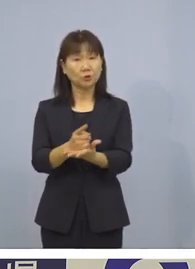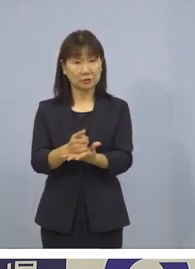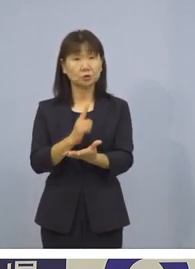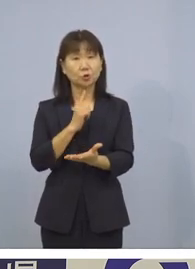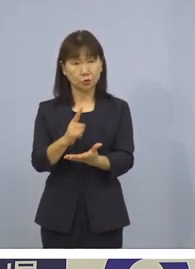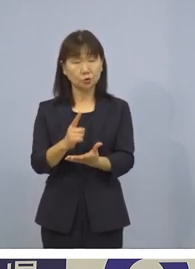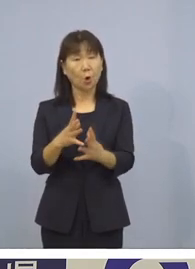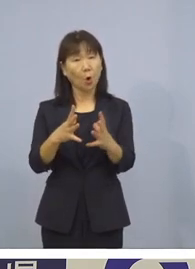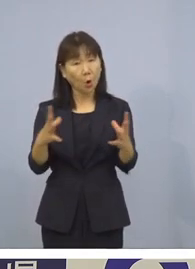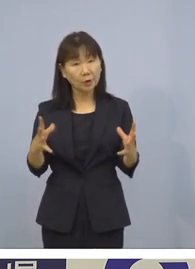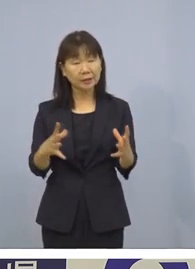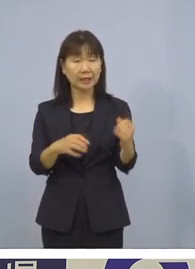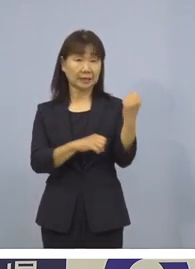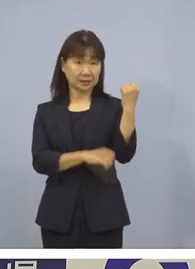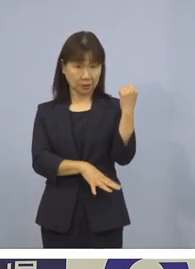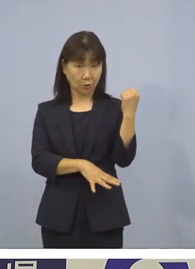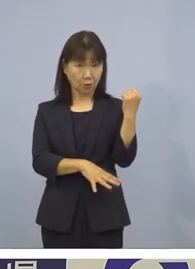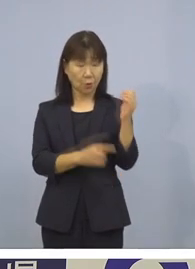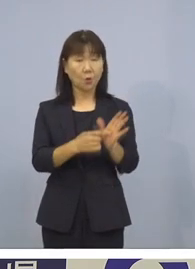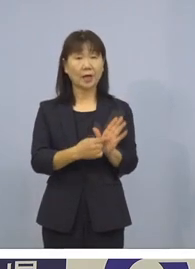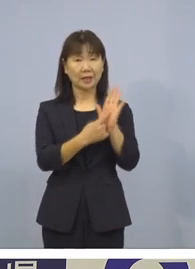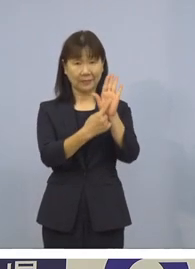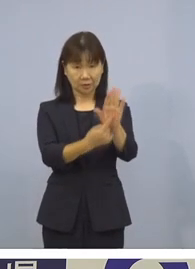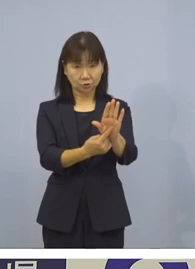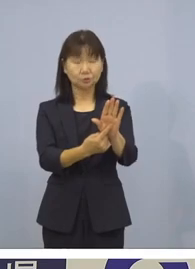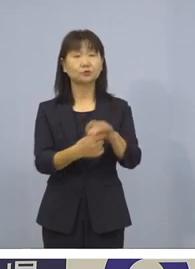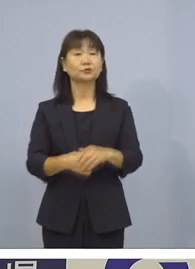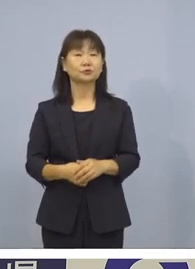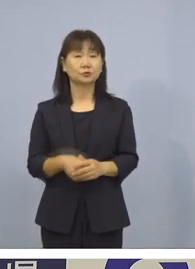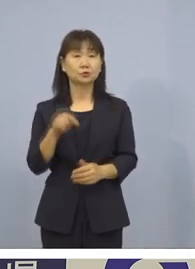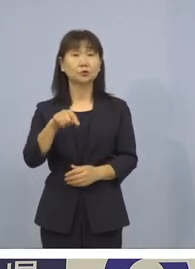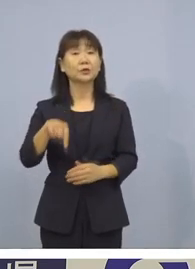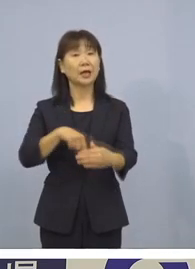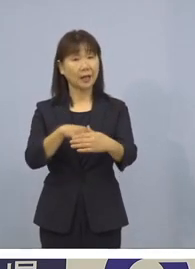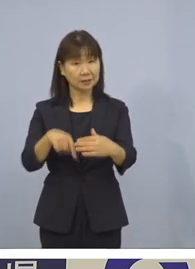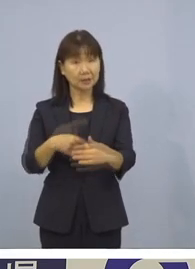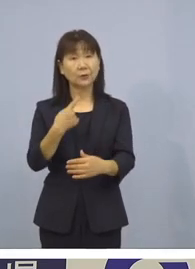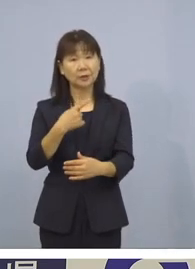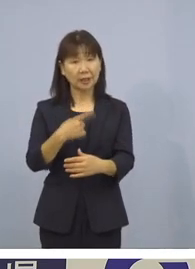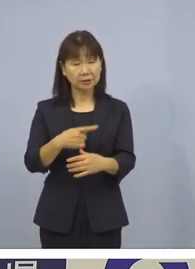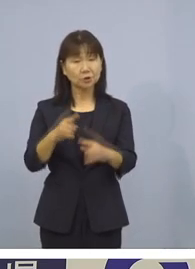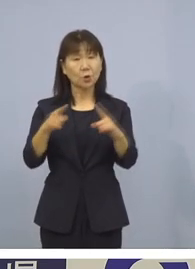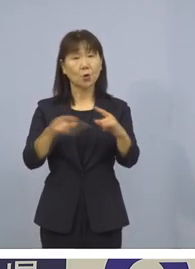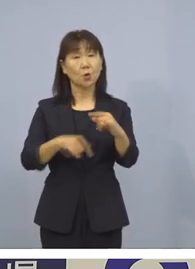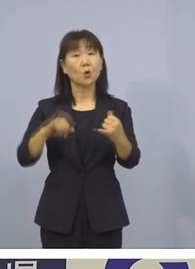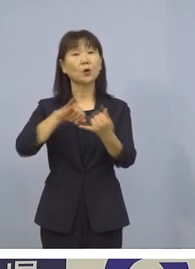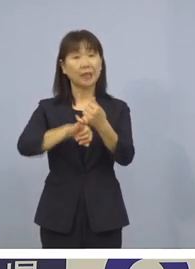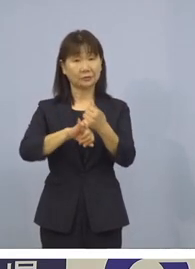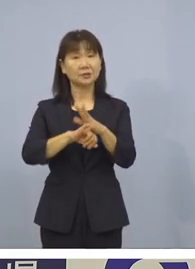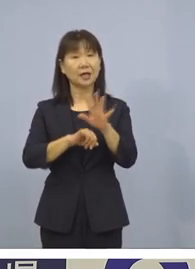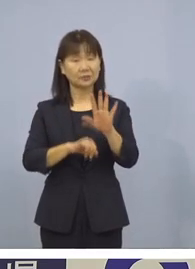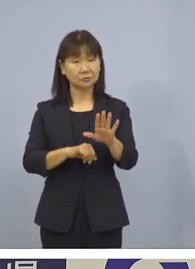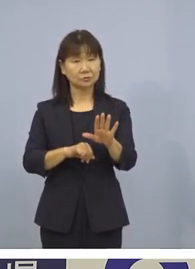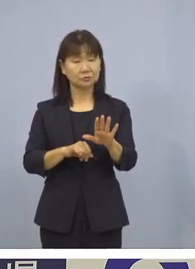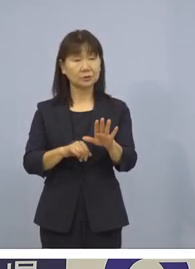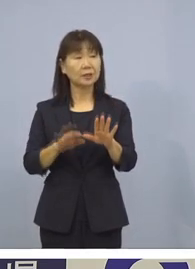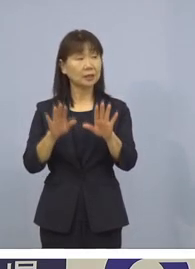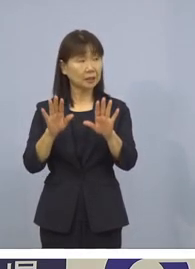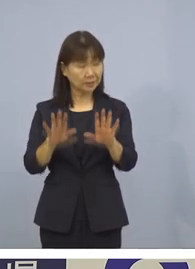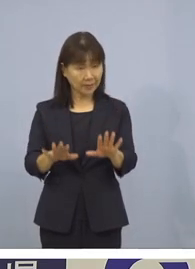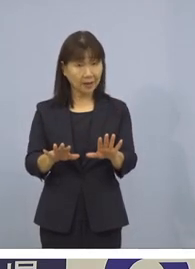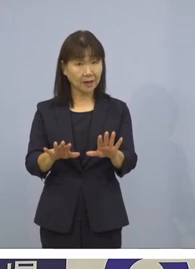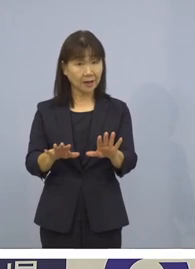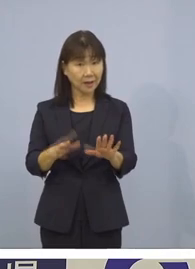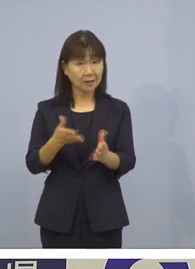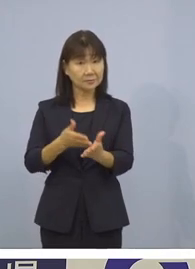なローンチ、これを掲げます。まあ、その中にですね、私の公約でもあります通りですね、まあ、今ルールご説明